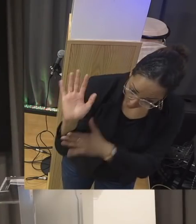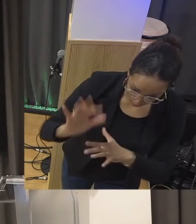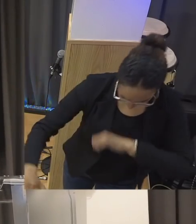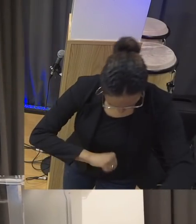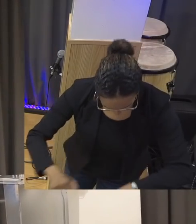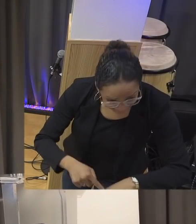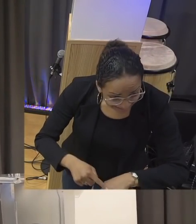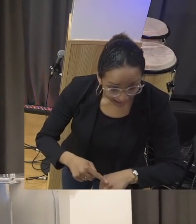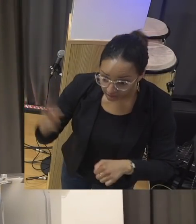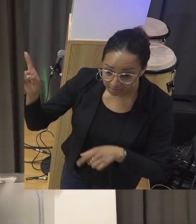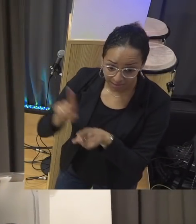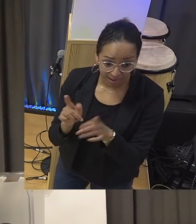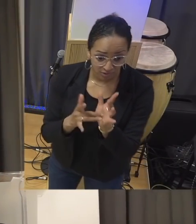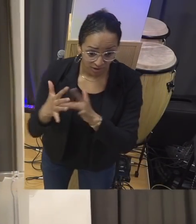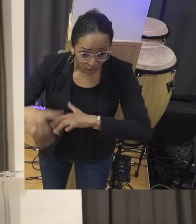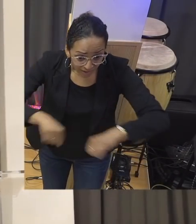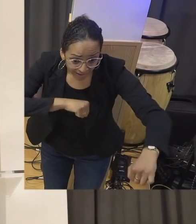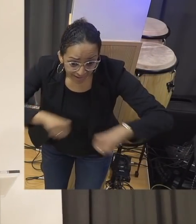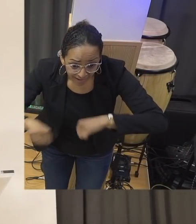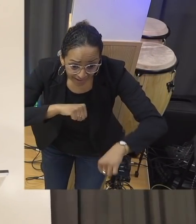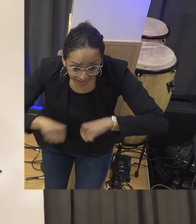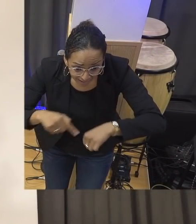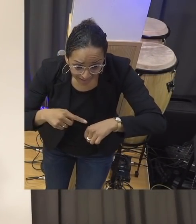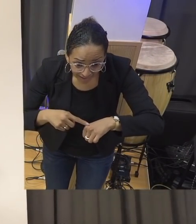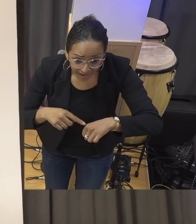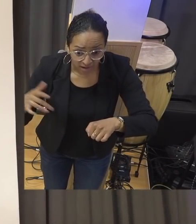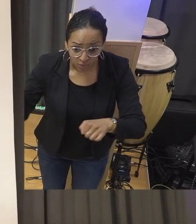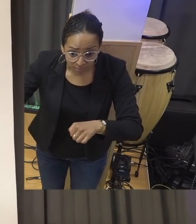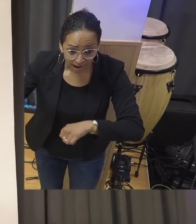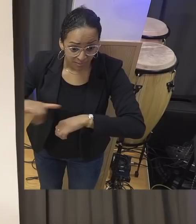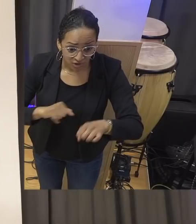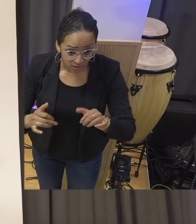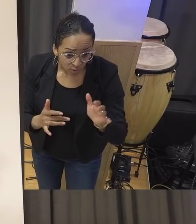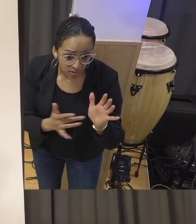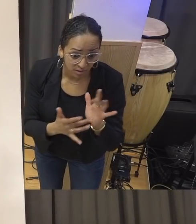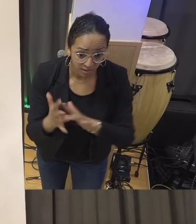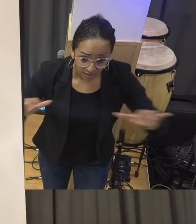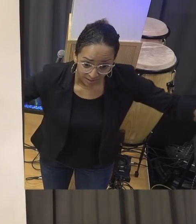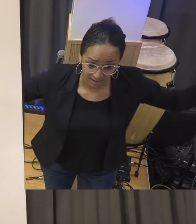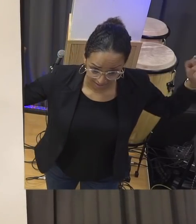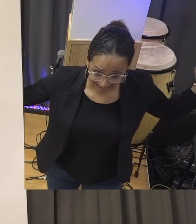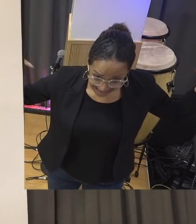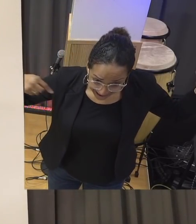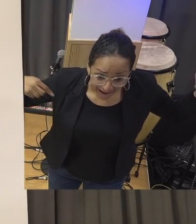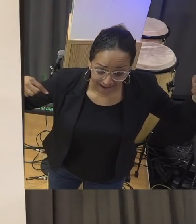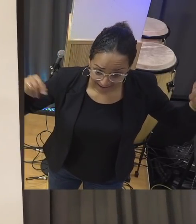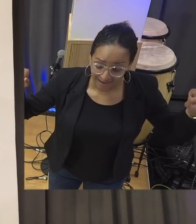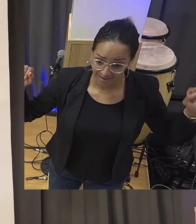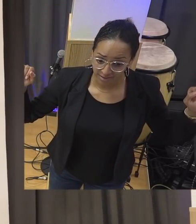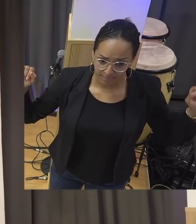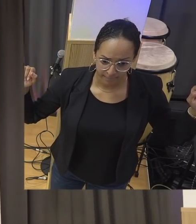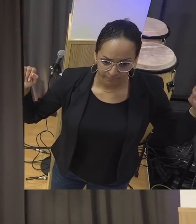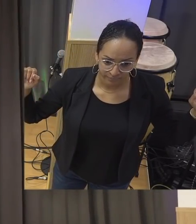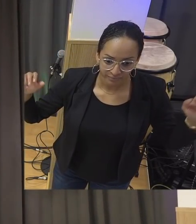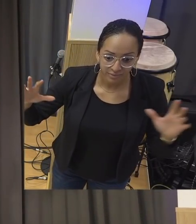s'est fait chair. Il s'est incarné, il est venu, il s'est jeté dans la misère humaine. Quelqu'un a dit justement à cet égard que l'amour du